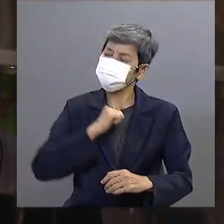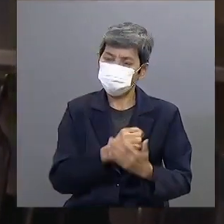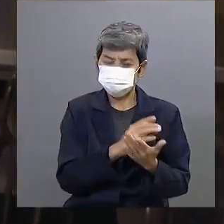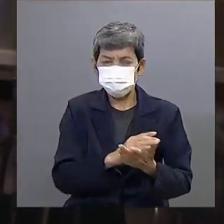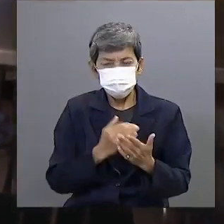รัฐเช่น